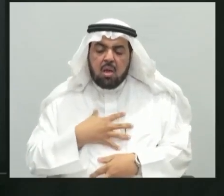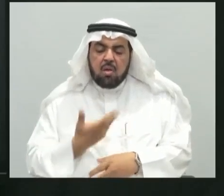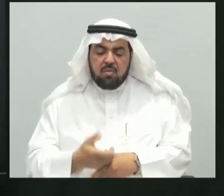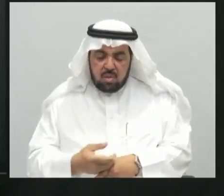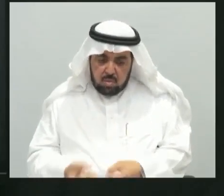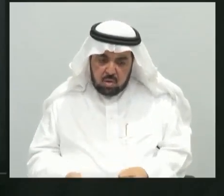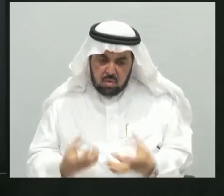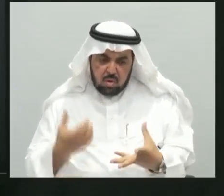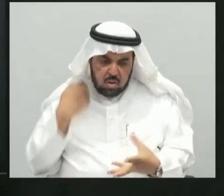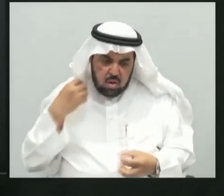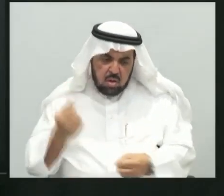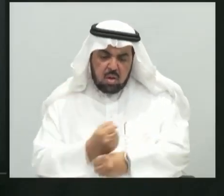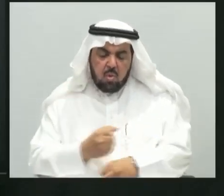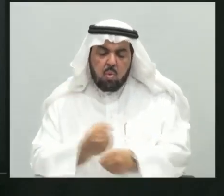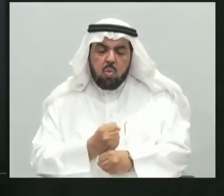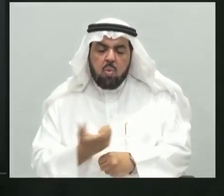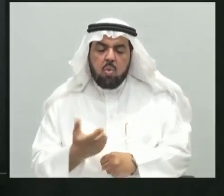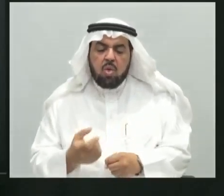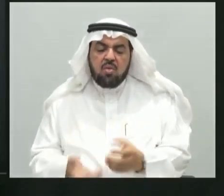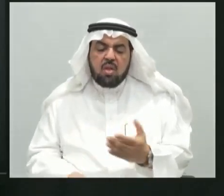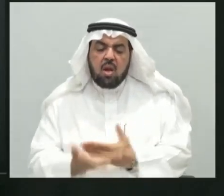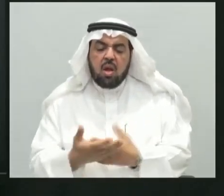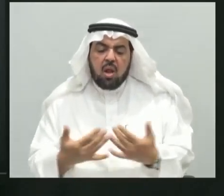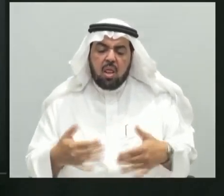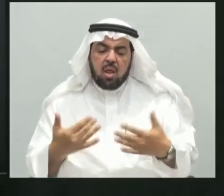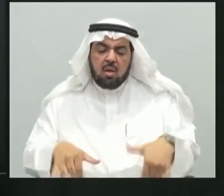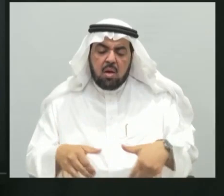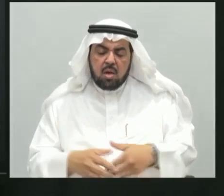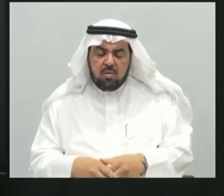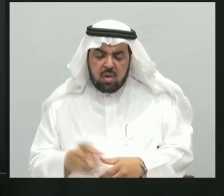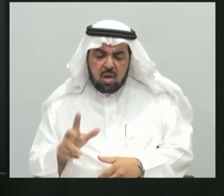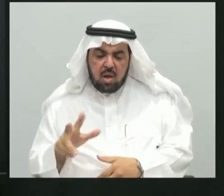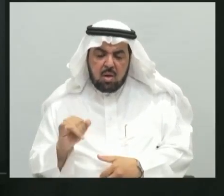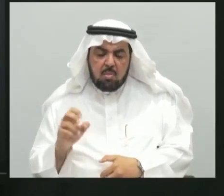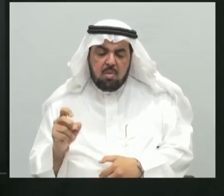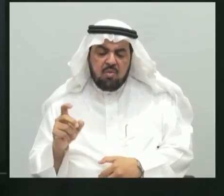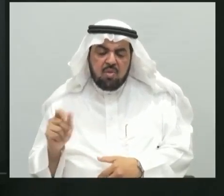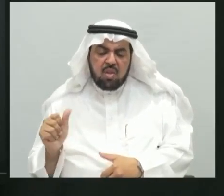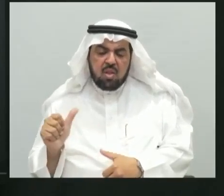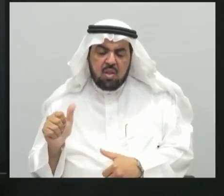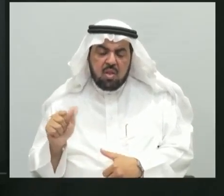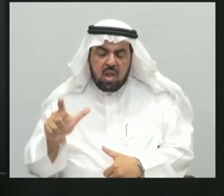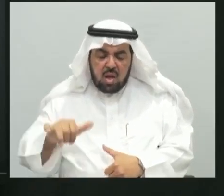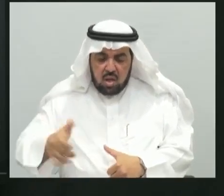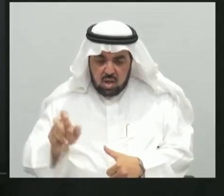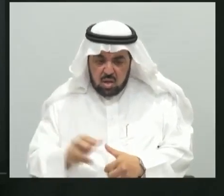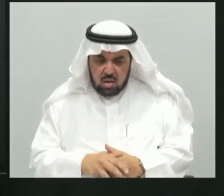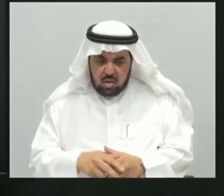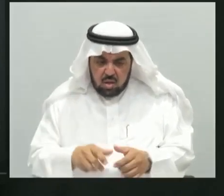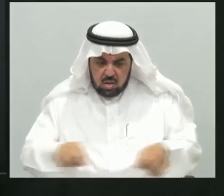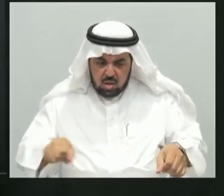الذي يؤدي وظيفه الاخراج في المفصليات نلاحظ انابيب ملبيجي انابيب